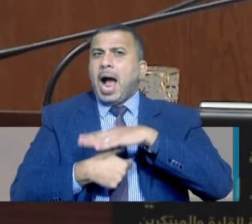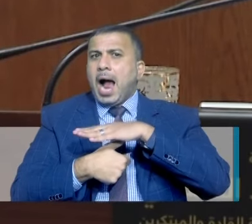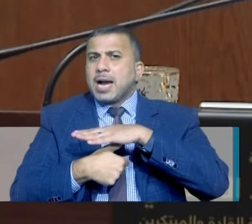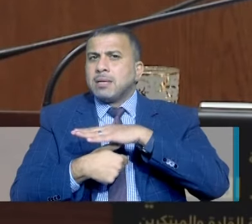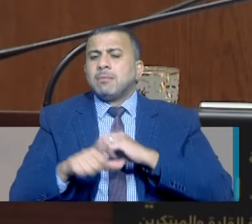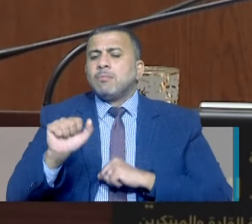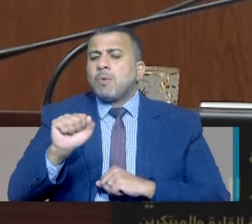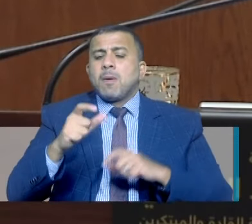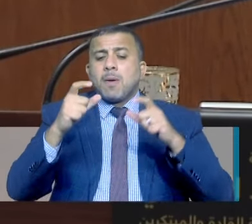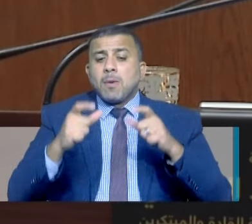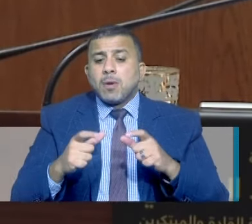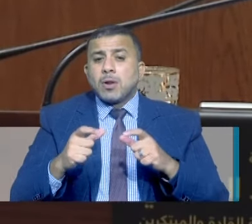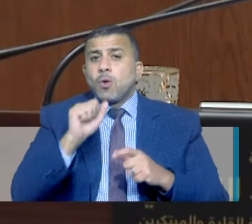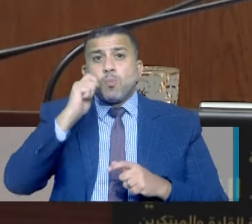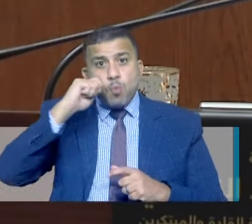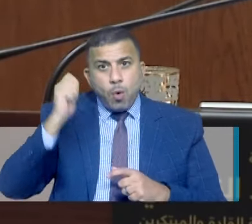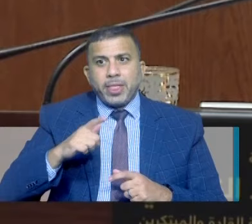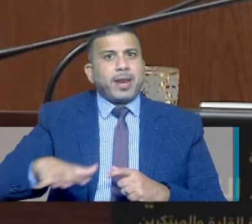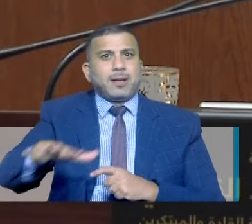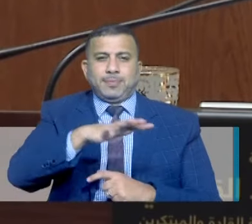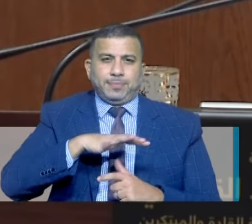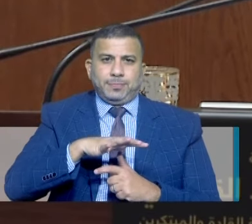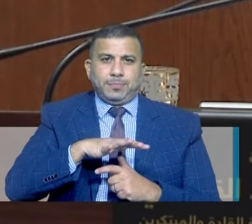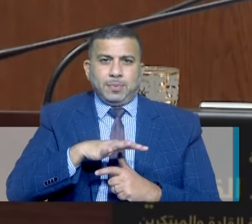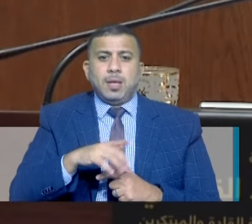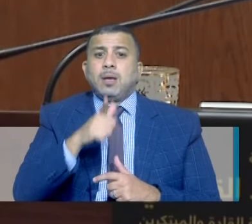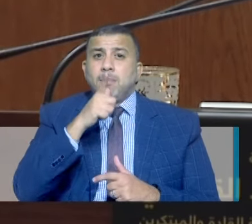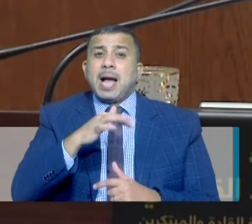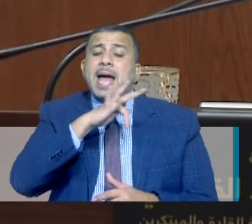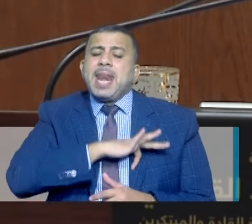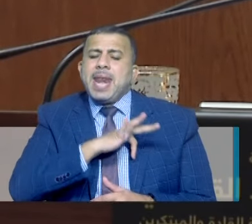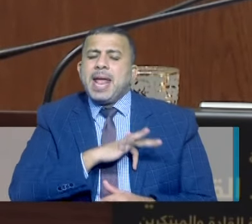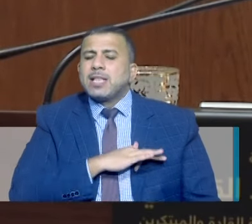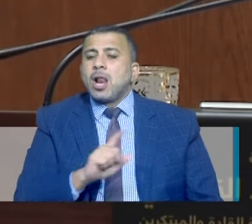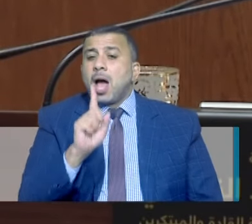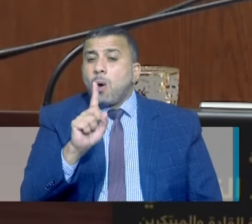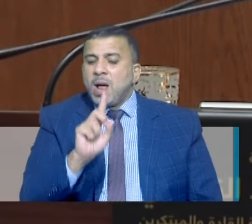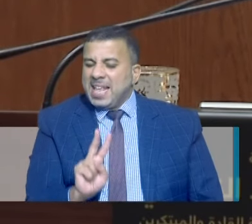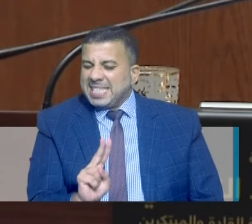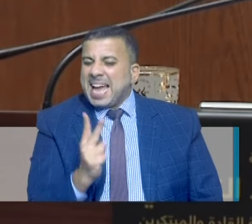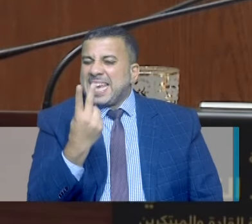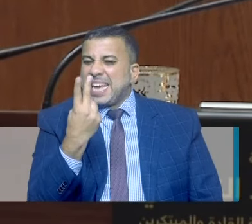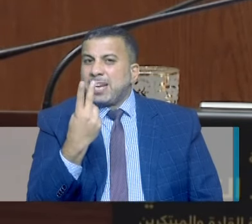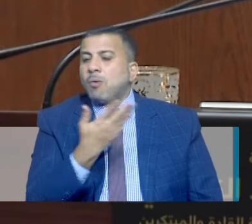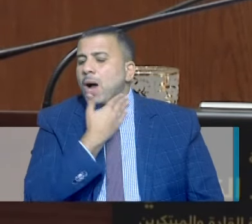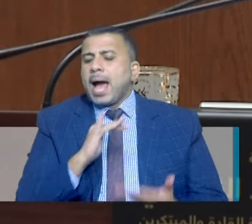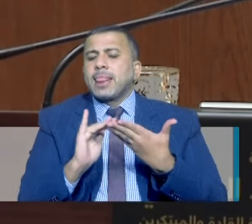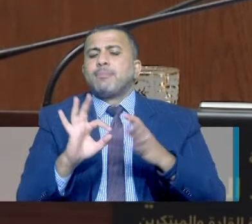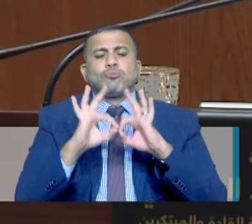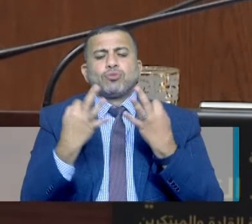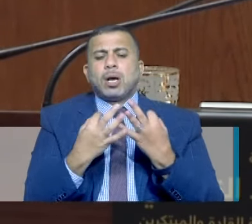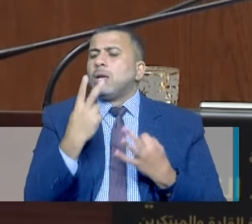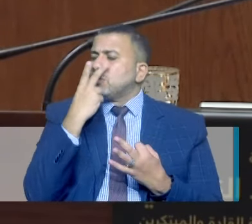فيه مصلحة للإمارة ومواطنيها. فلتكن نيتكم الأولى التغيير وخدمة المجتمع، والنظر